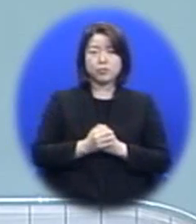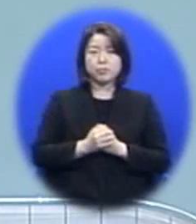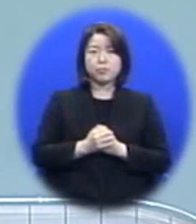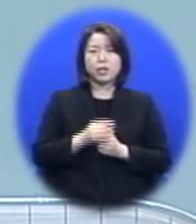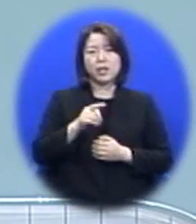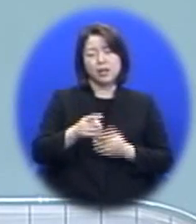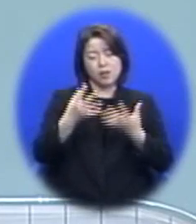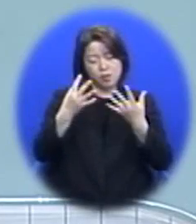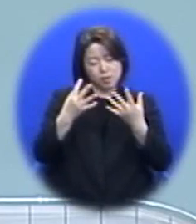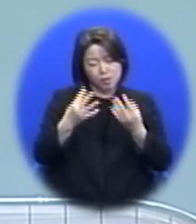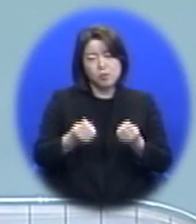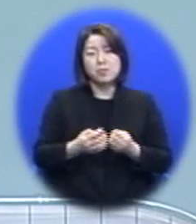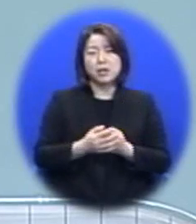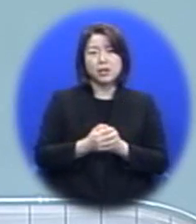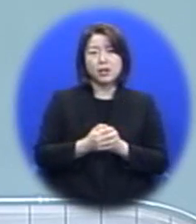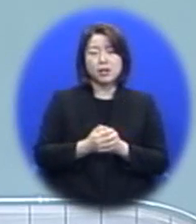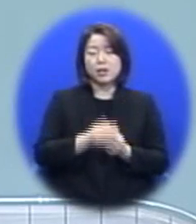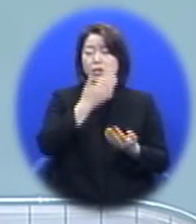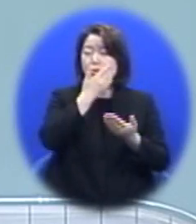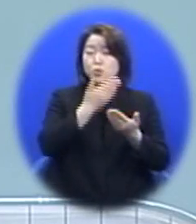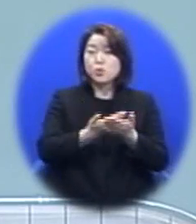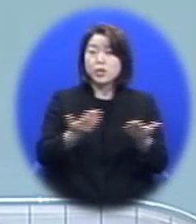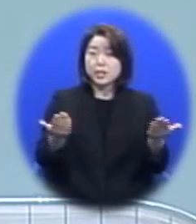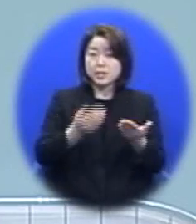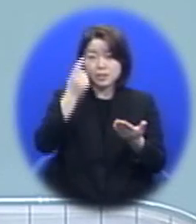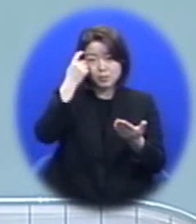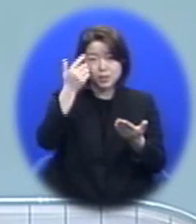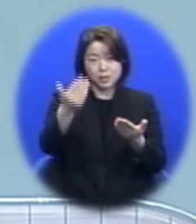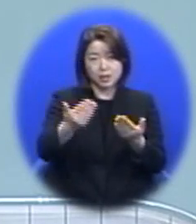이건 얼마나 귀한 일입니까?